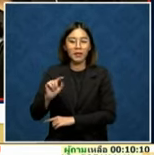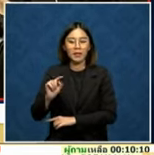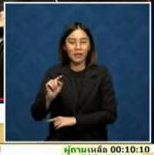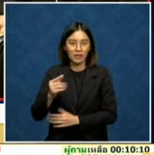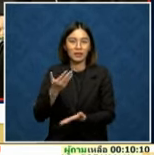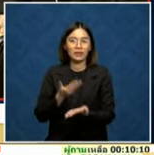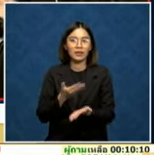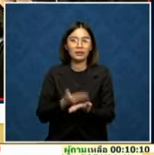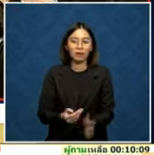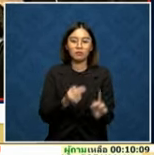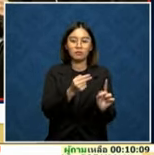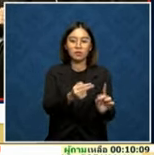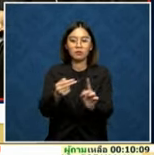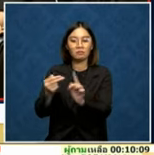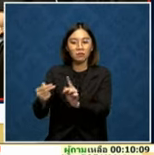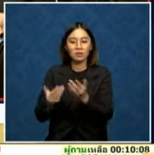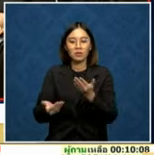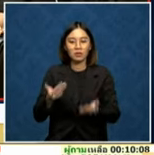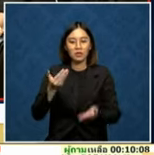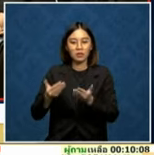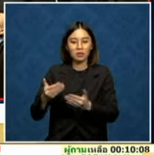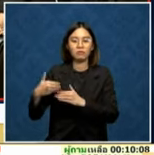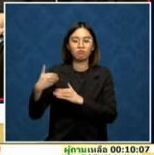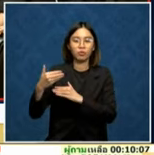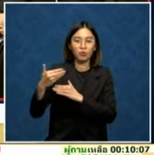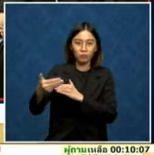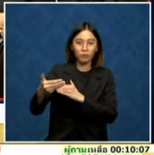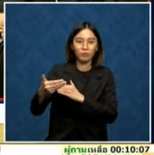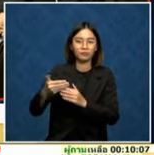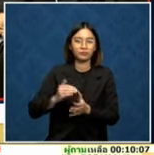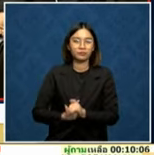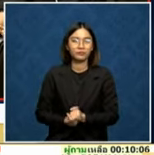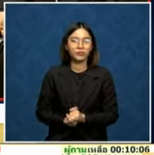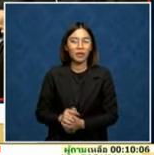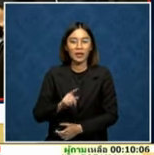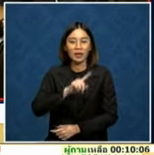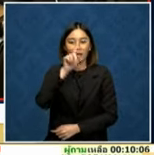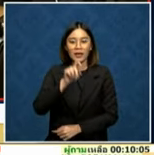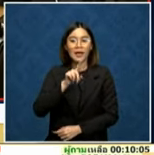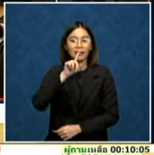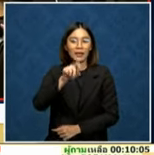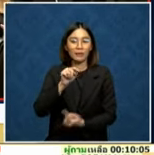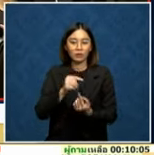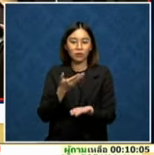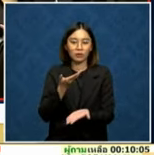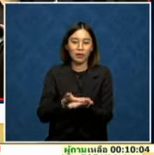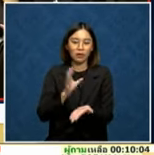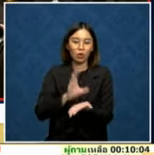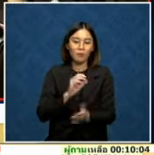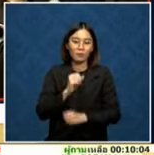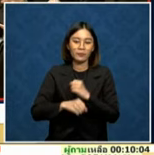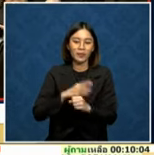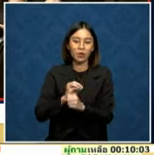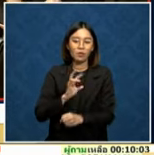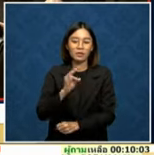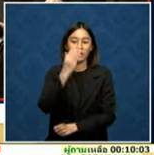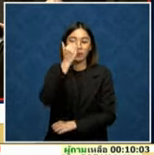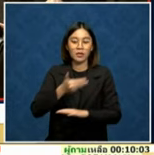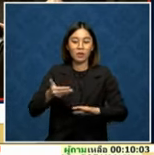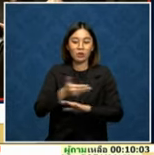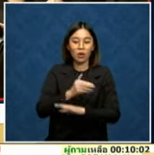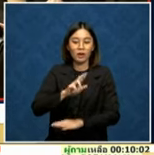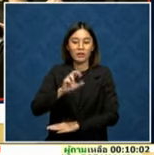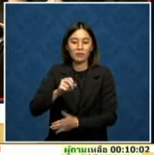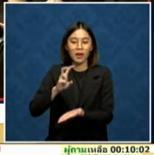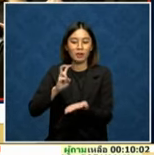เราจะได้รเงินตรงนี้หรอว่าอาจจะหลังจากนั้นก็เปนไปได้ที่ต้องถามเรงบกลางของป 67 ค่ะเพระว่าที่ผ่านมาที่ท